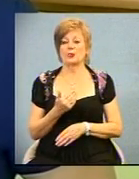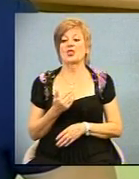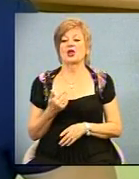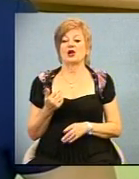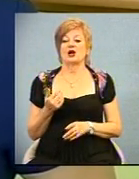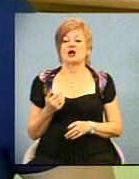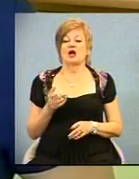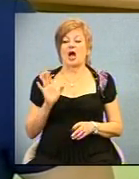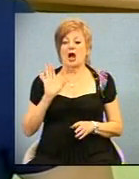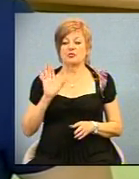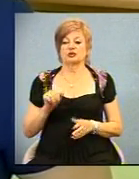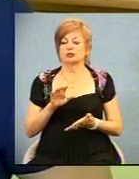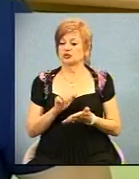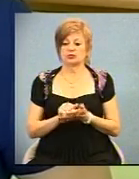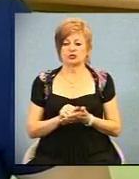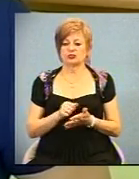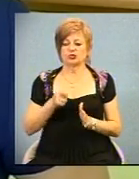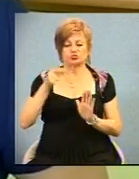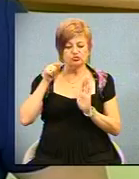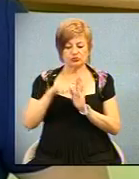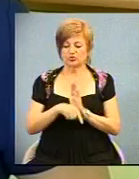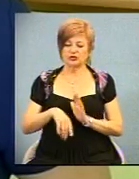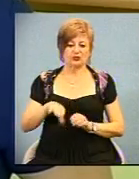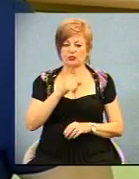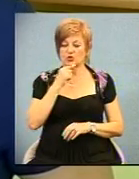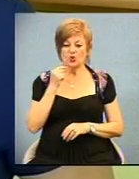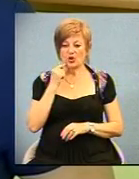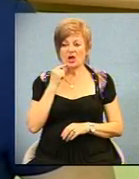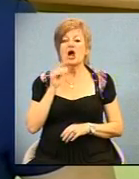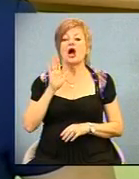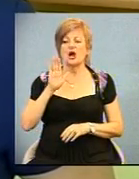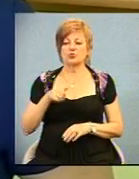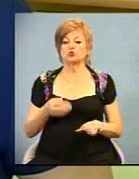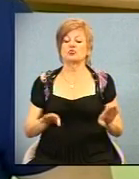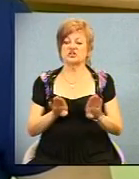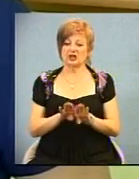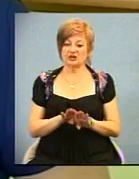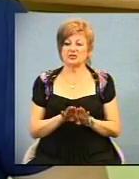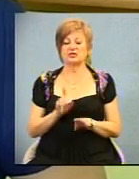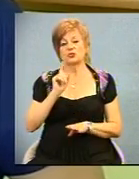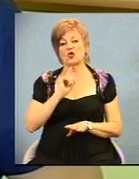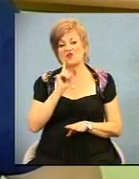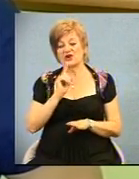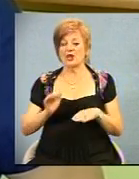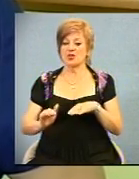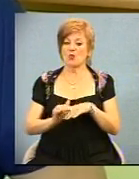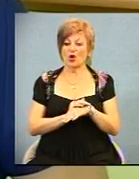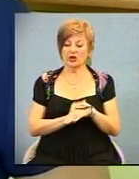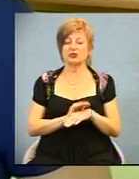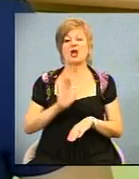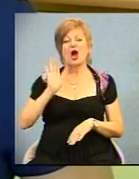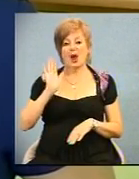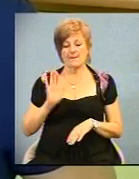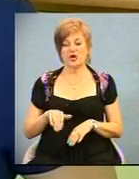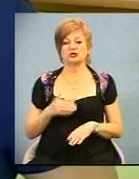которые проникают на всю глубину повреждения, с последующим закрытием. Сначала временными покрытиями, ну а